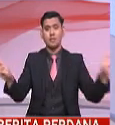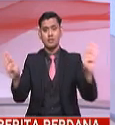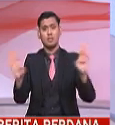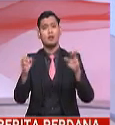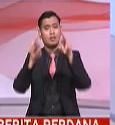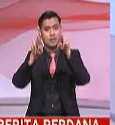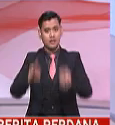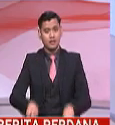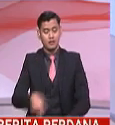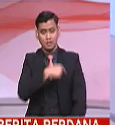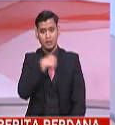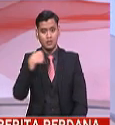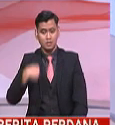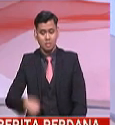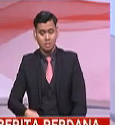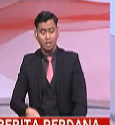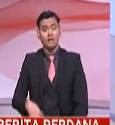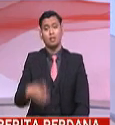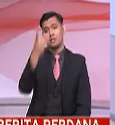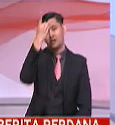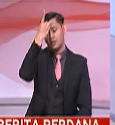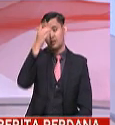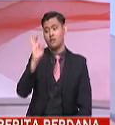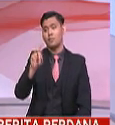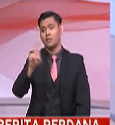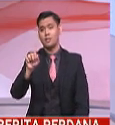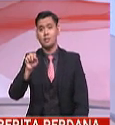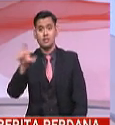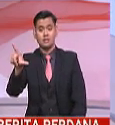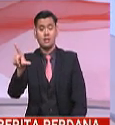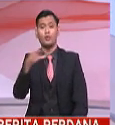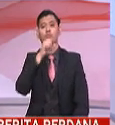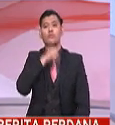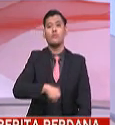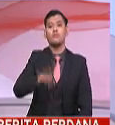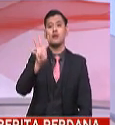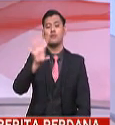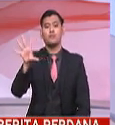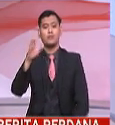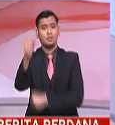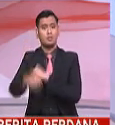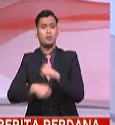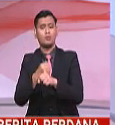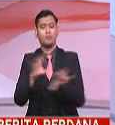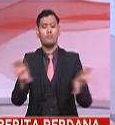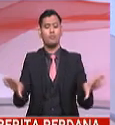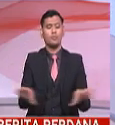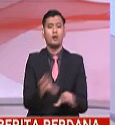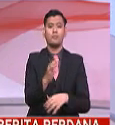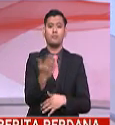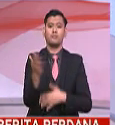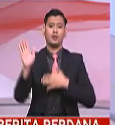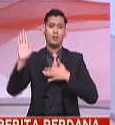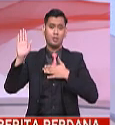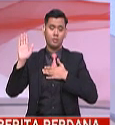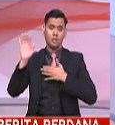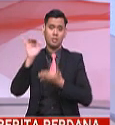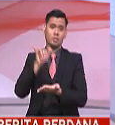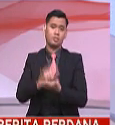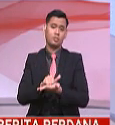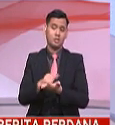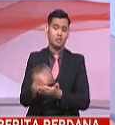Tertuduh Datuk Seri Muhammad Al-Faizal Muhammad, 45 tahun, membuat pengakuan itu di hadapan Hakim Rozilah